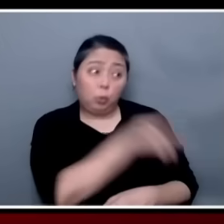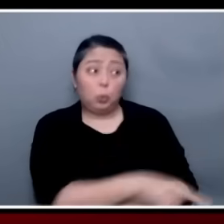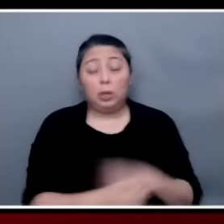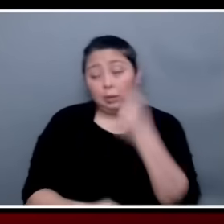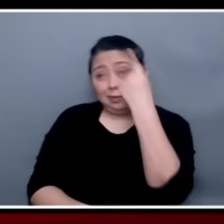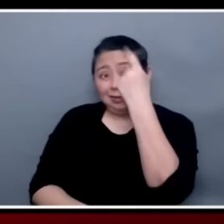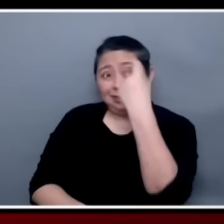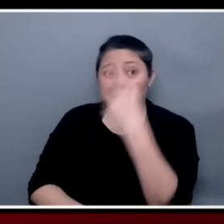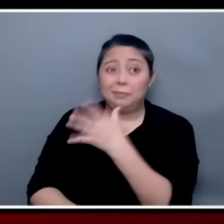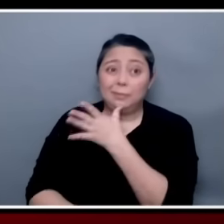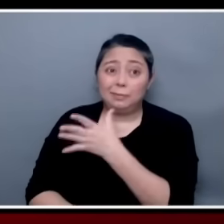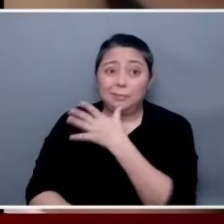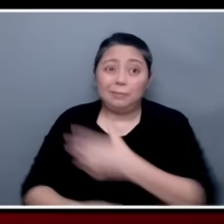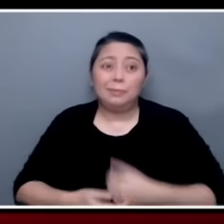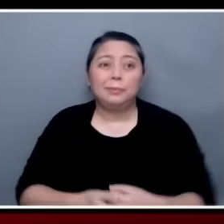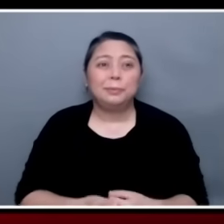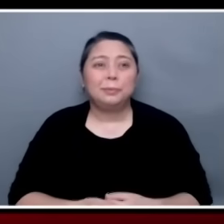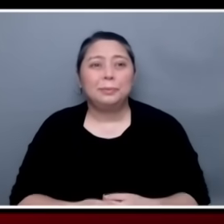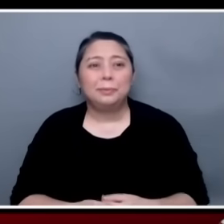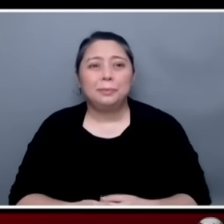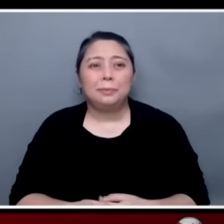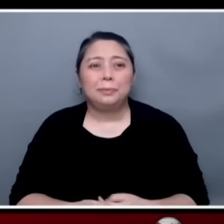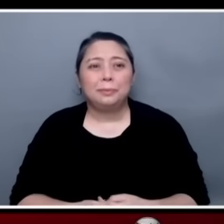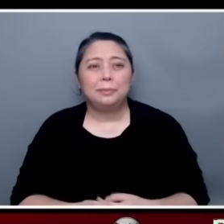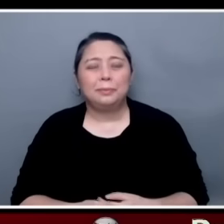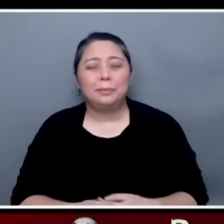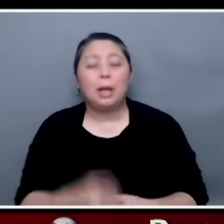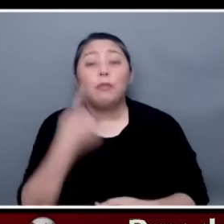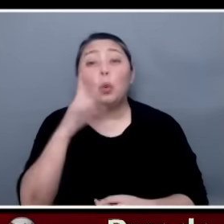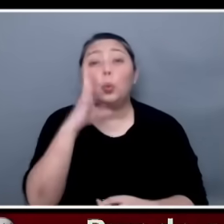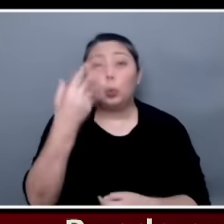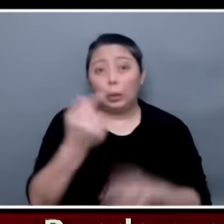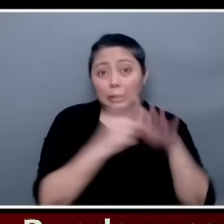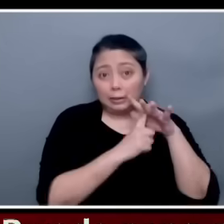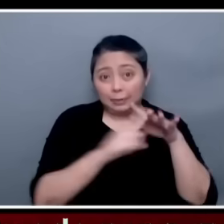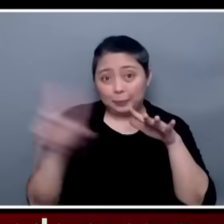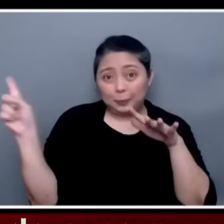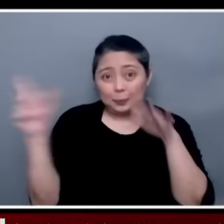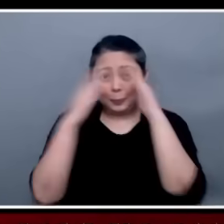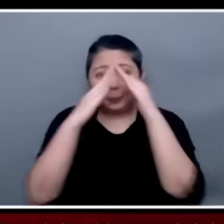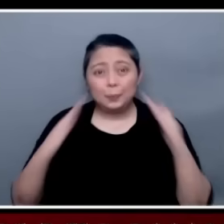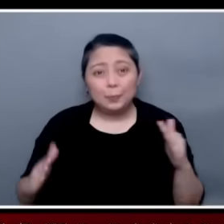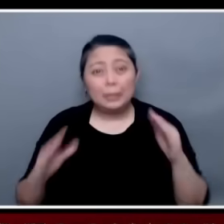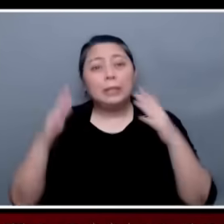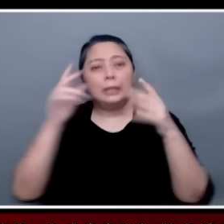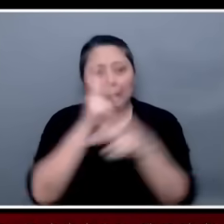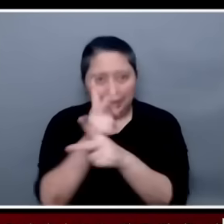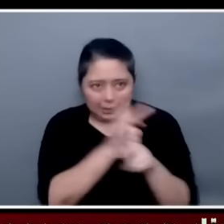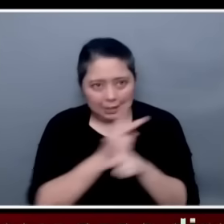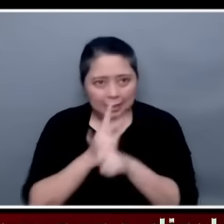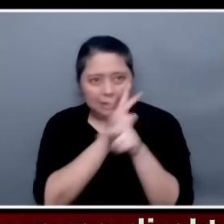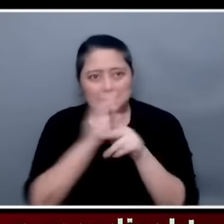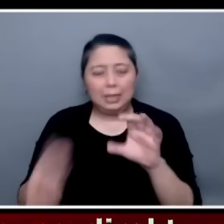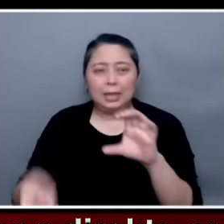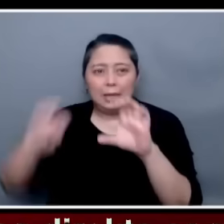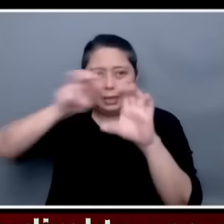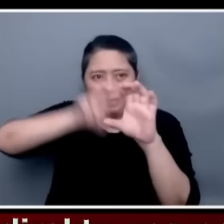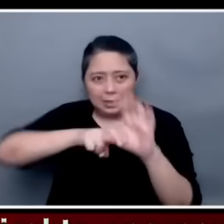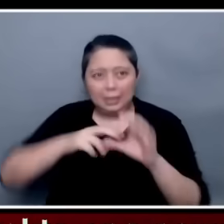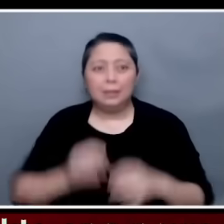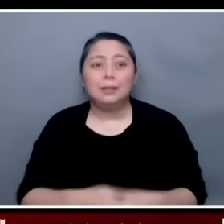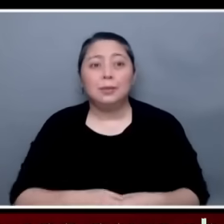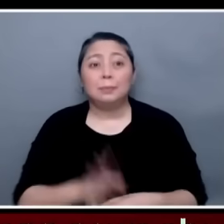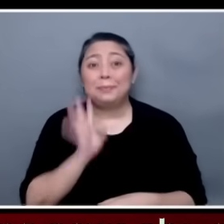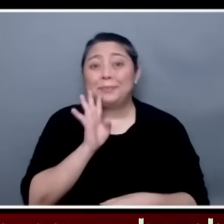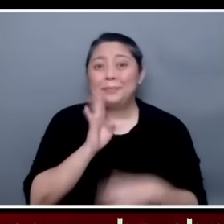wag lang kayong tatakbo, ha? Sa mga lalabas ng bahay, ingat lang sa pagsakay. Pasuyo lang ho sa mga